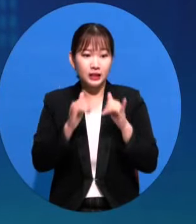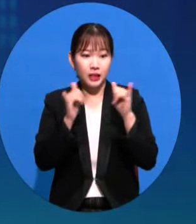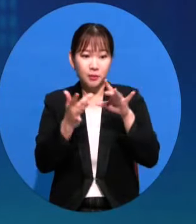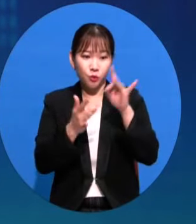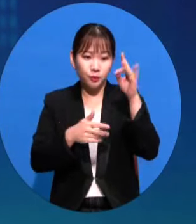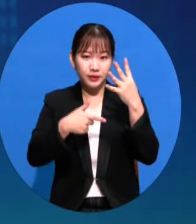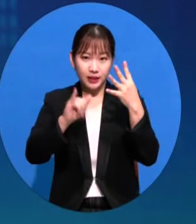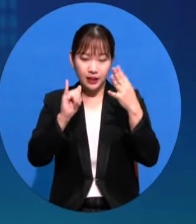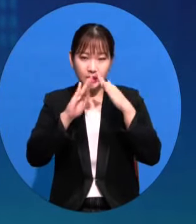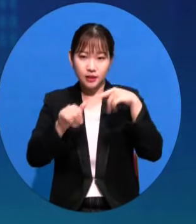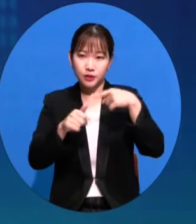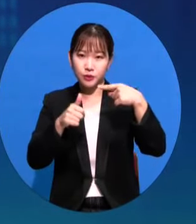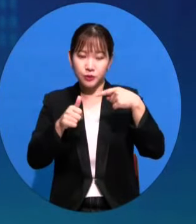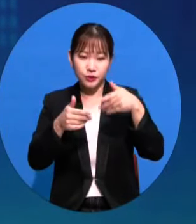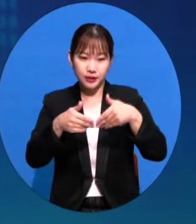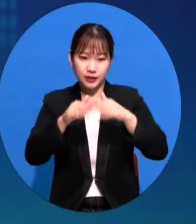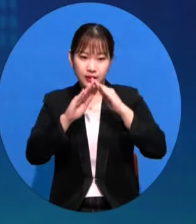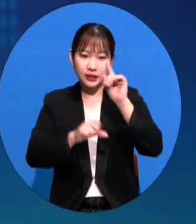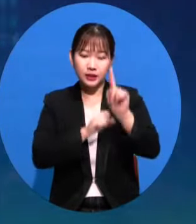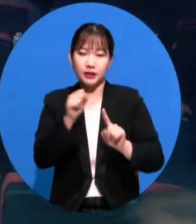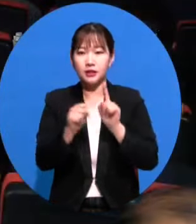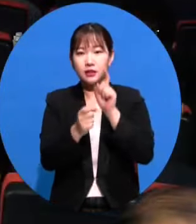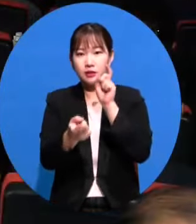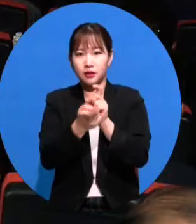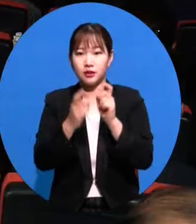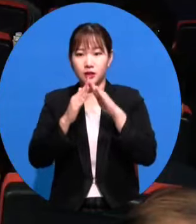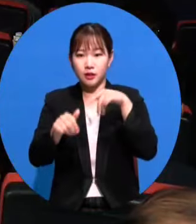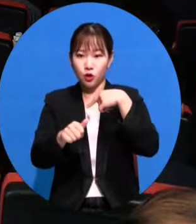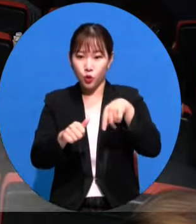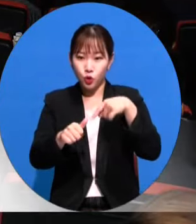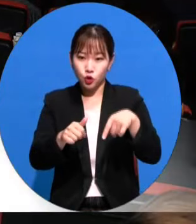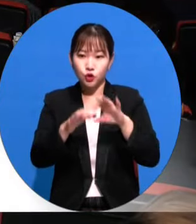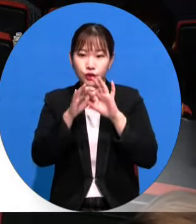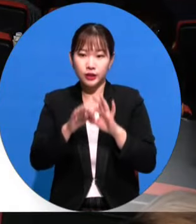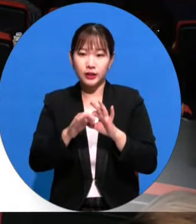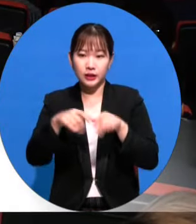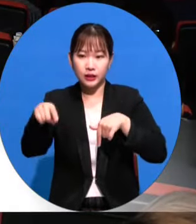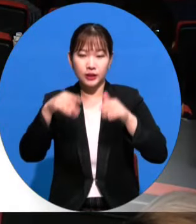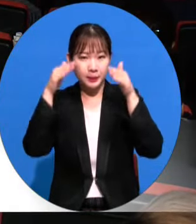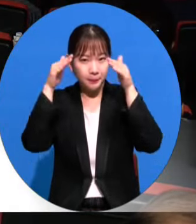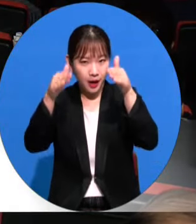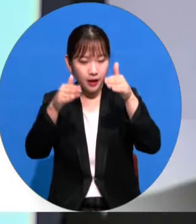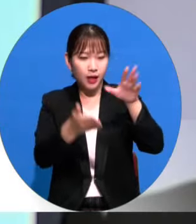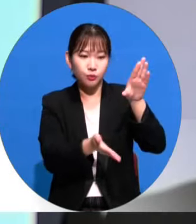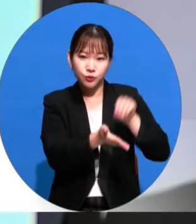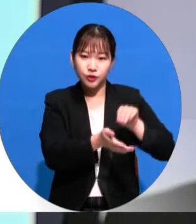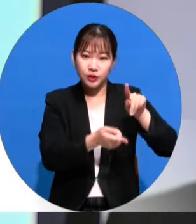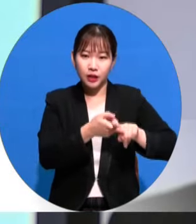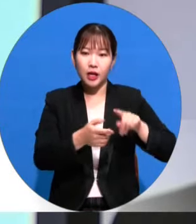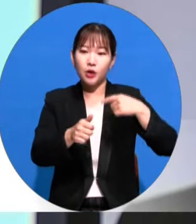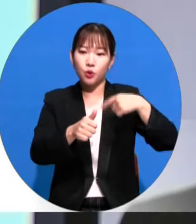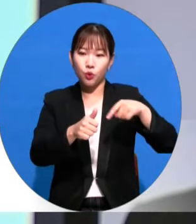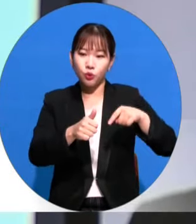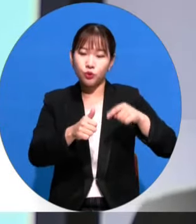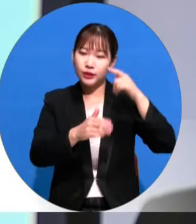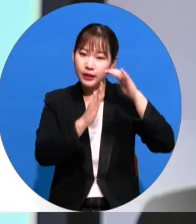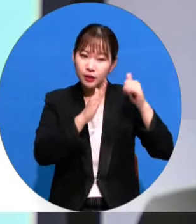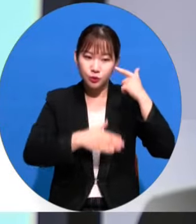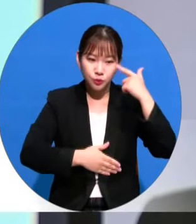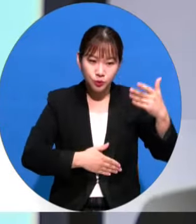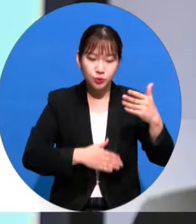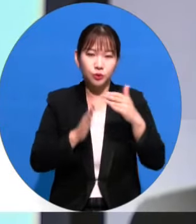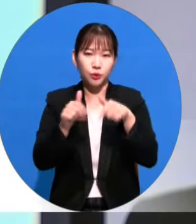주민직선 사학의 전남교육 출범 1주년을 맞아 전남교육의 정책 방향과 과제에 대해 교육가족이 묻고